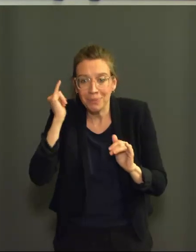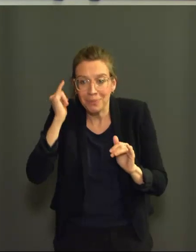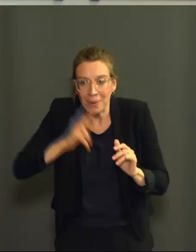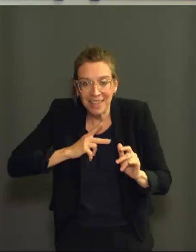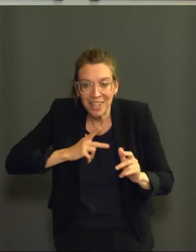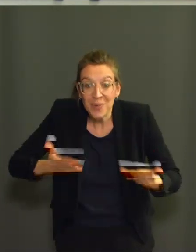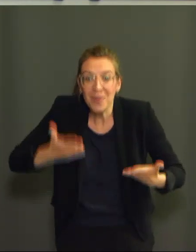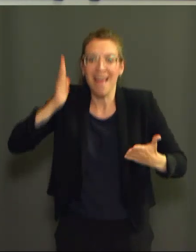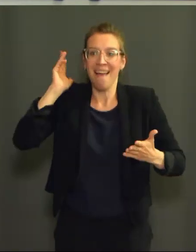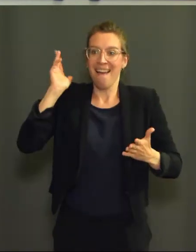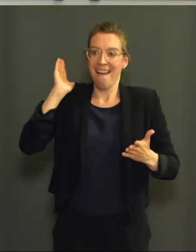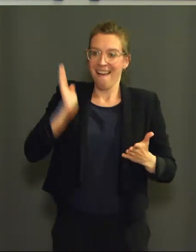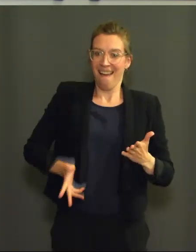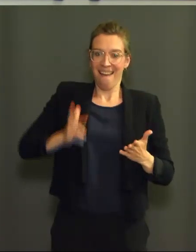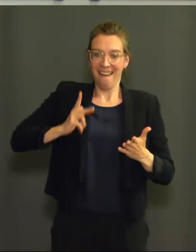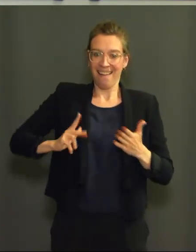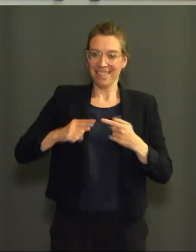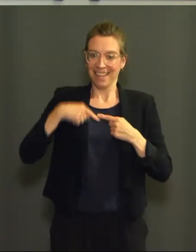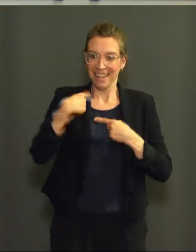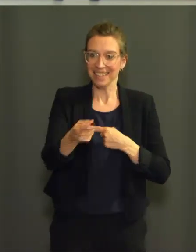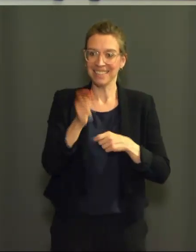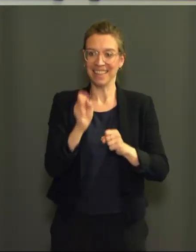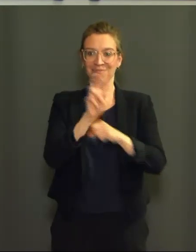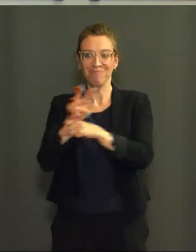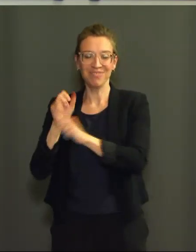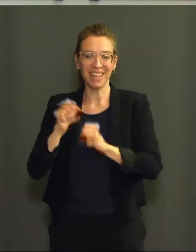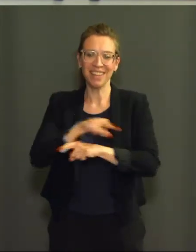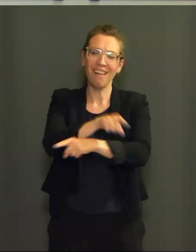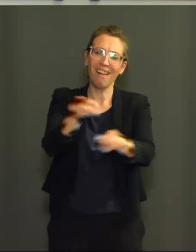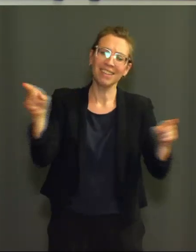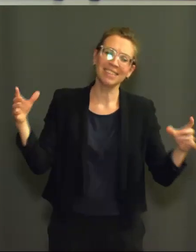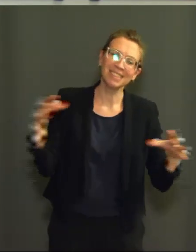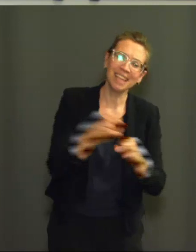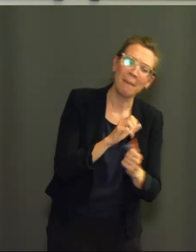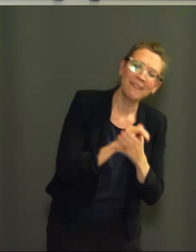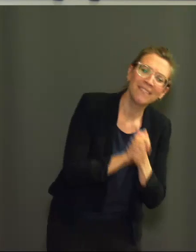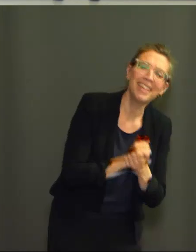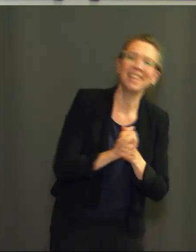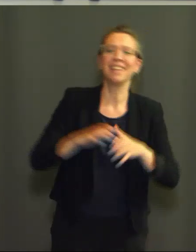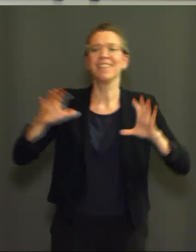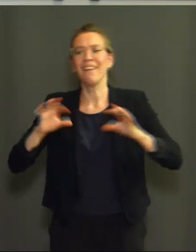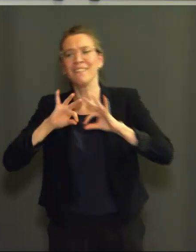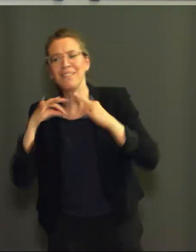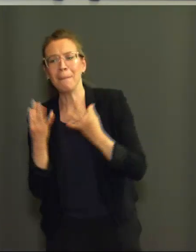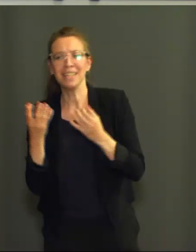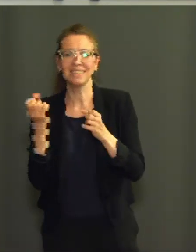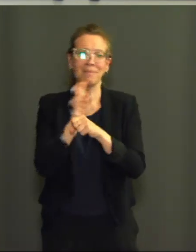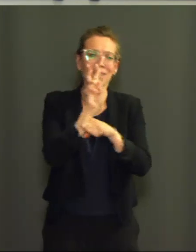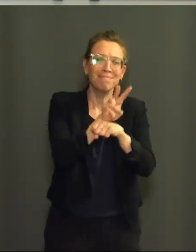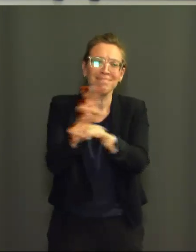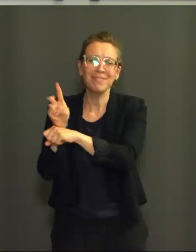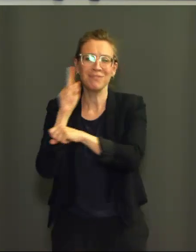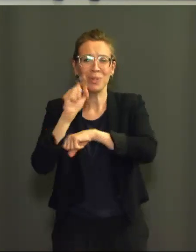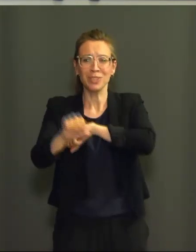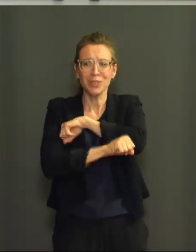Samen met vrienden en familie supporteren voor de Belgische prestaties is voor veel mensen een traditie en hoort er ook